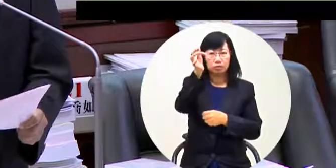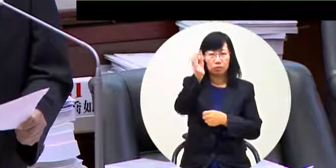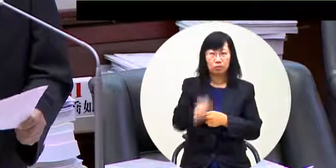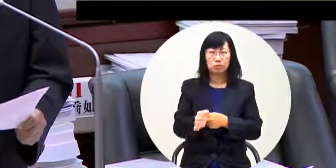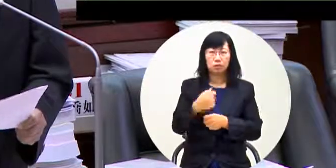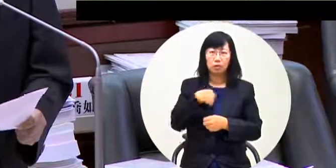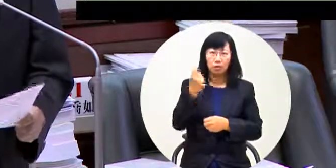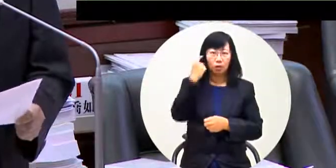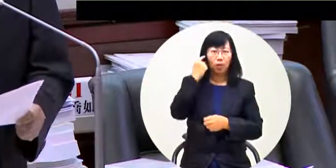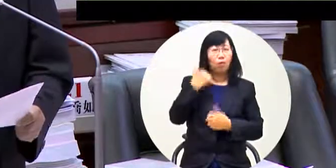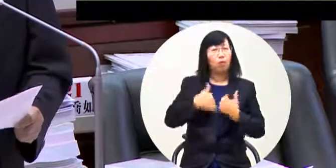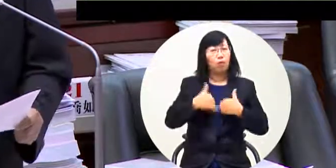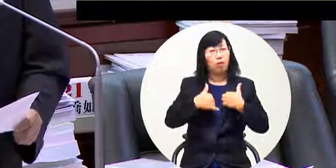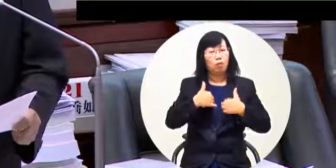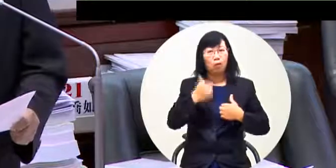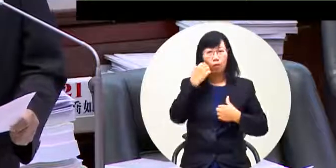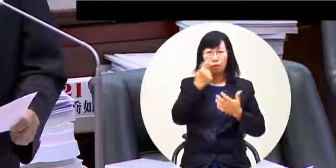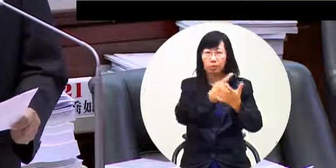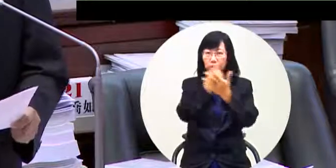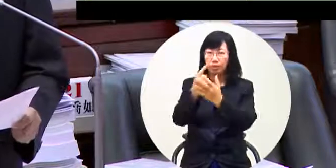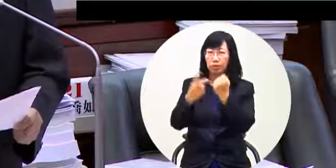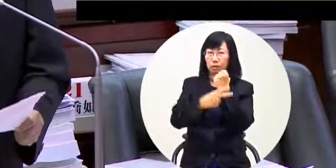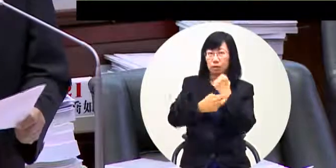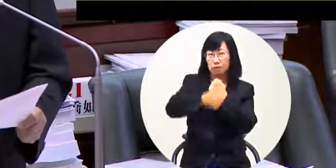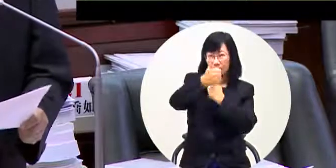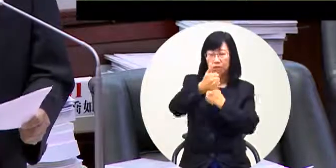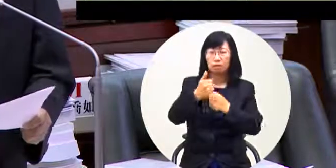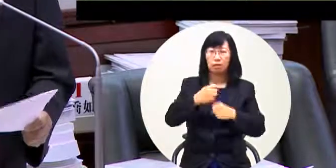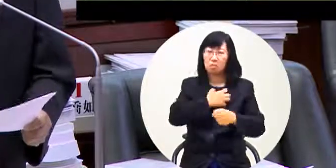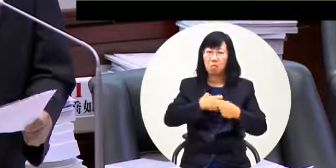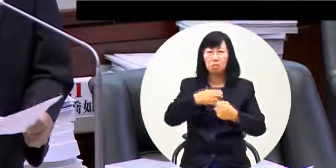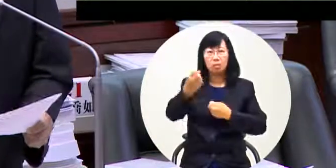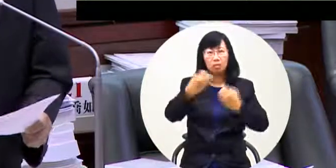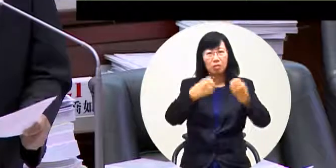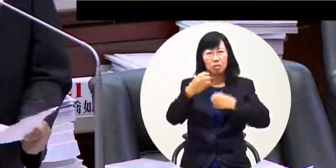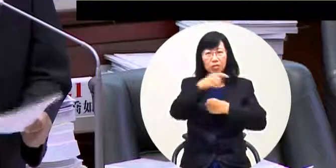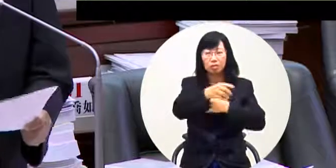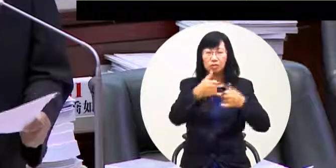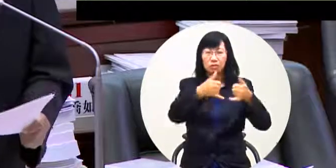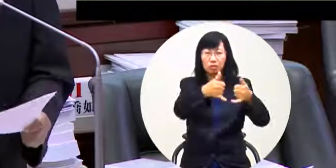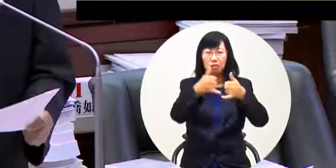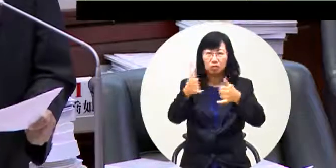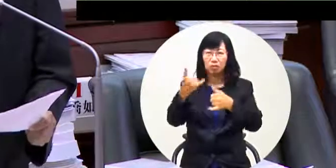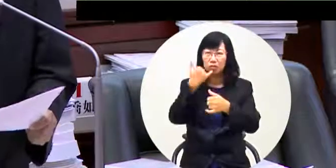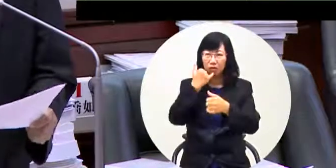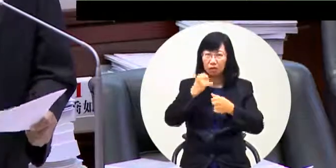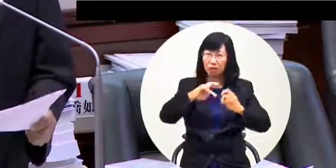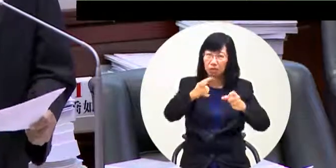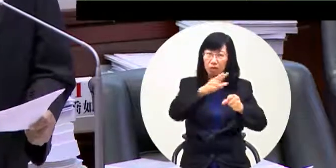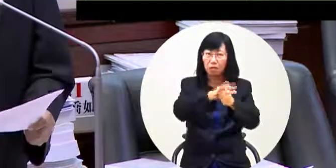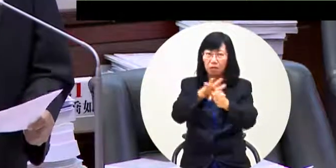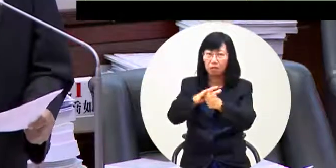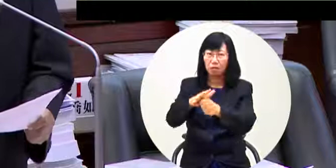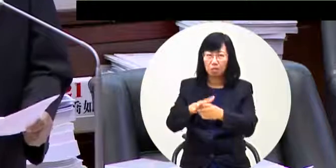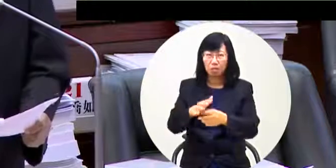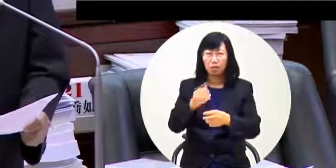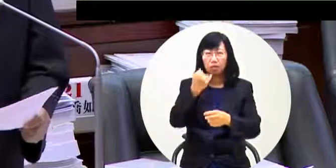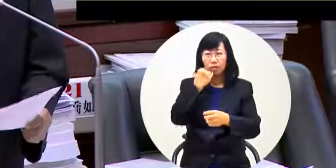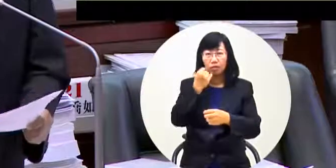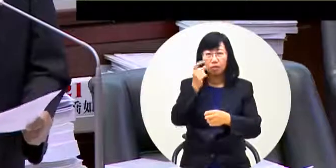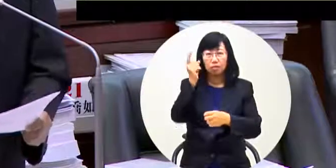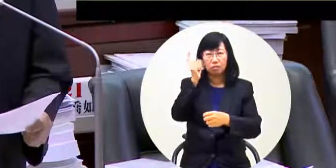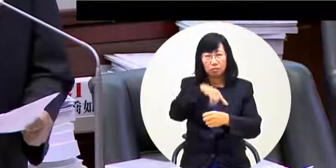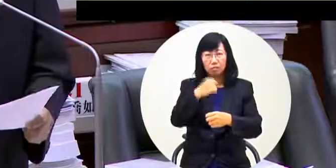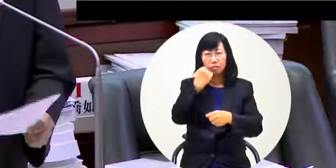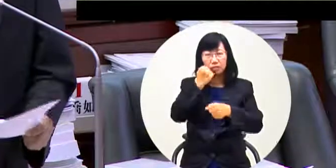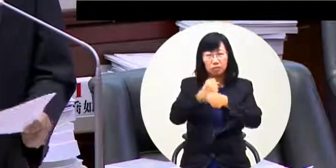拢甲阮阿公，我这个路要铺会使无？啊，迄条路卖做一半就好。我想部门咨询，我拢甲局